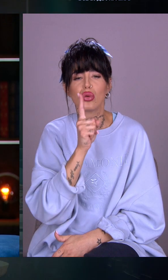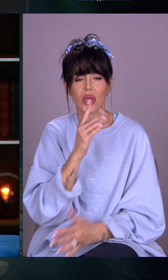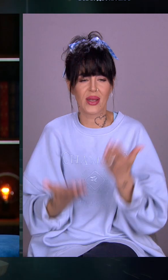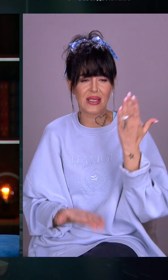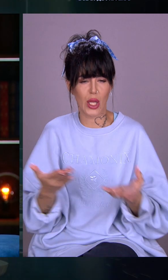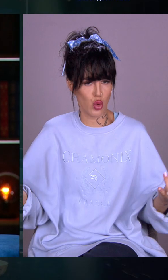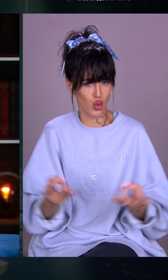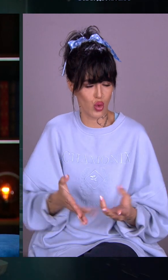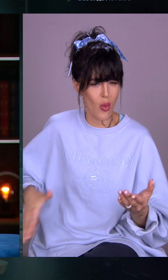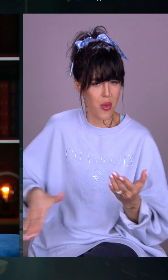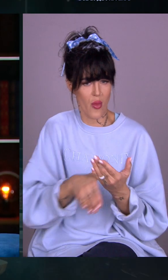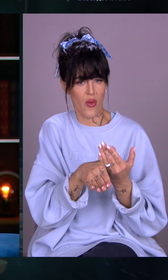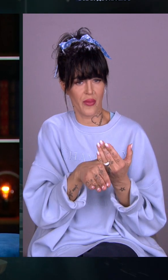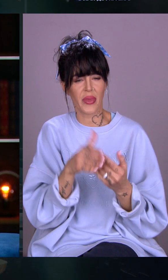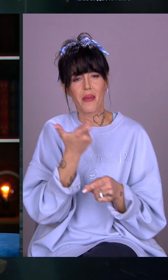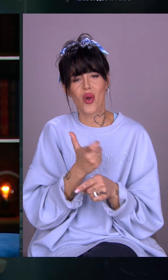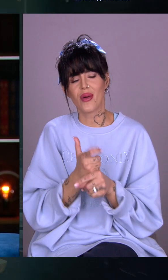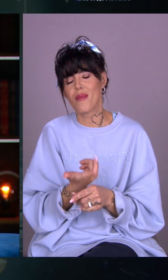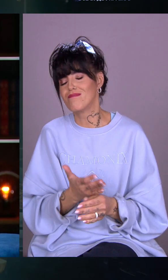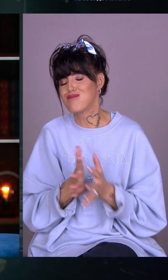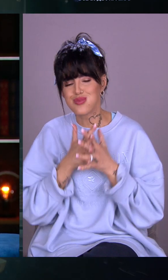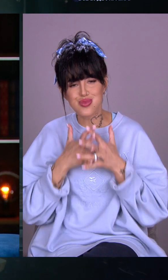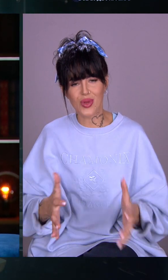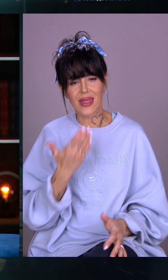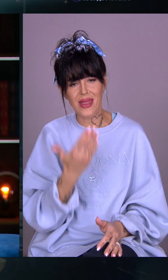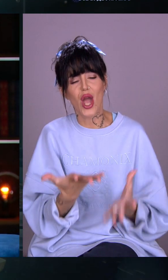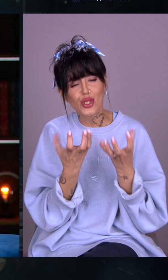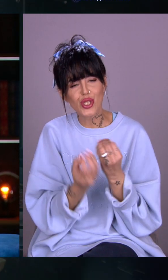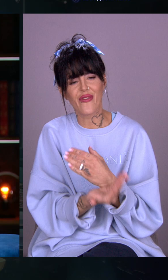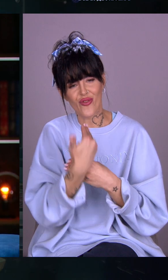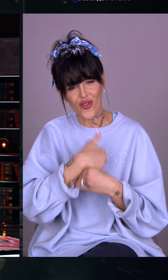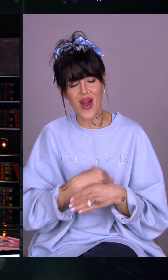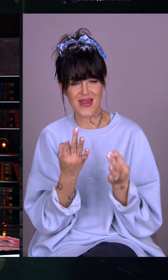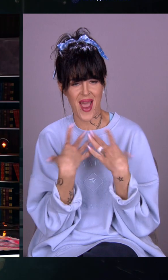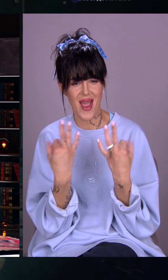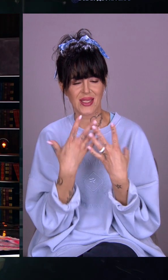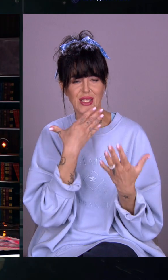допомога. Тому ми вам неймовірно вдячні. Приходьте ще, розказуйте про свої перемоги. Добре?